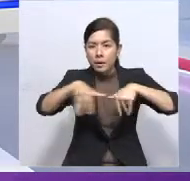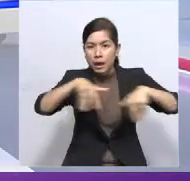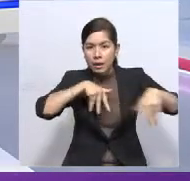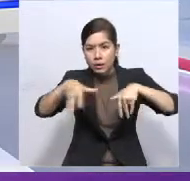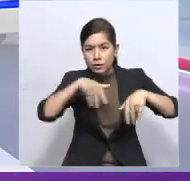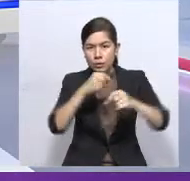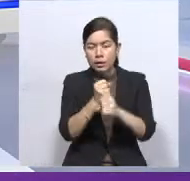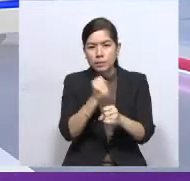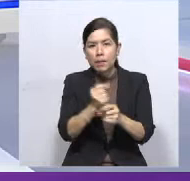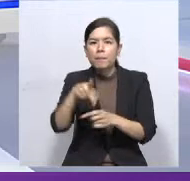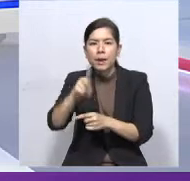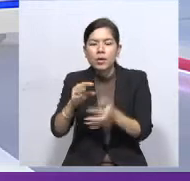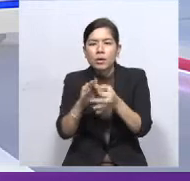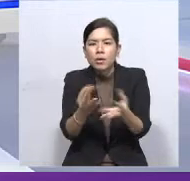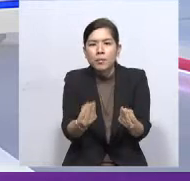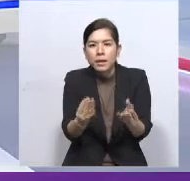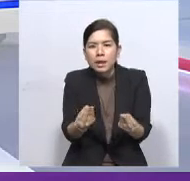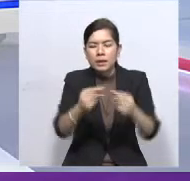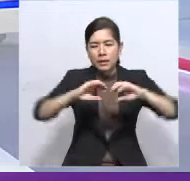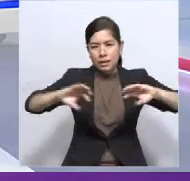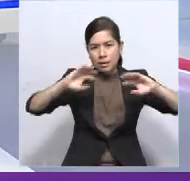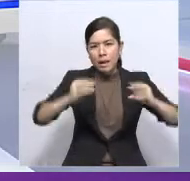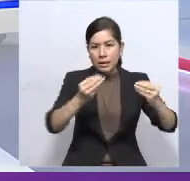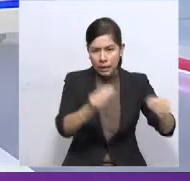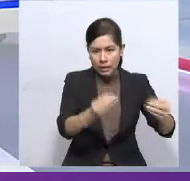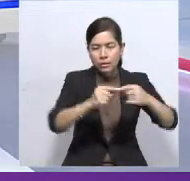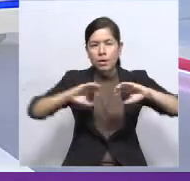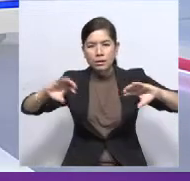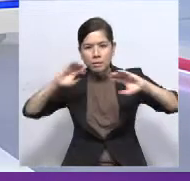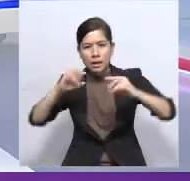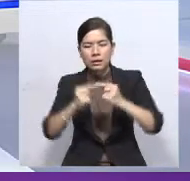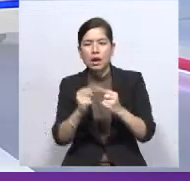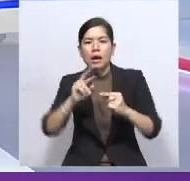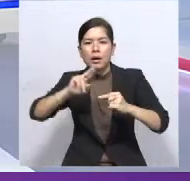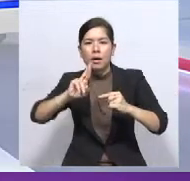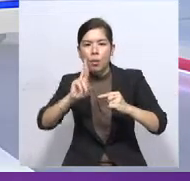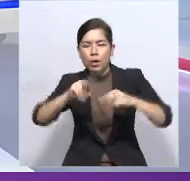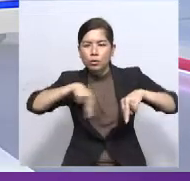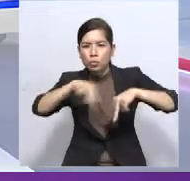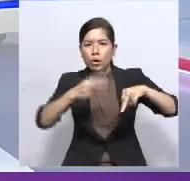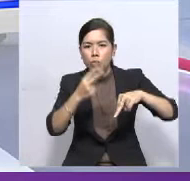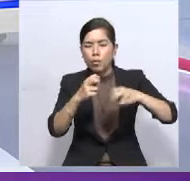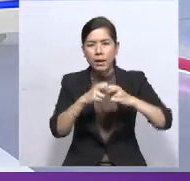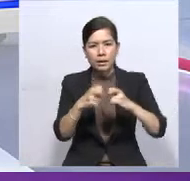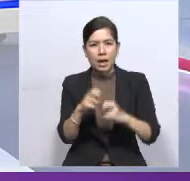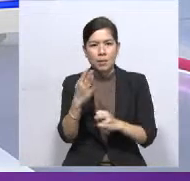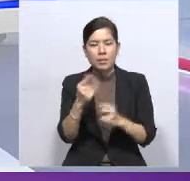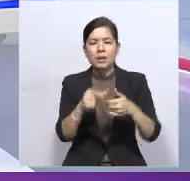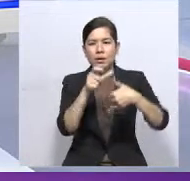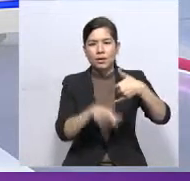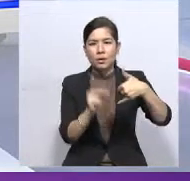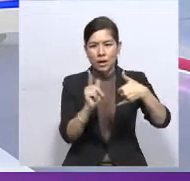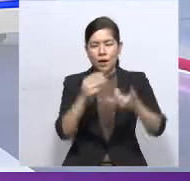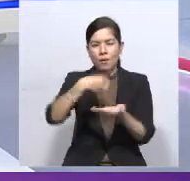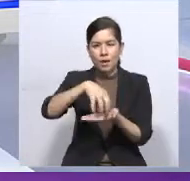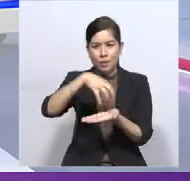น์โดยรัฐบาลจะระวังการใช้งบประมาณไม่ให้มีปัญหาและเกิดการพัฒนาทุกพื้นที่ค่ะติดตามการรายงานได้จากคุณสุรดาเข็มเจริ